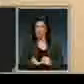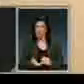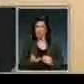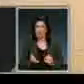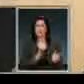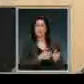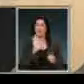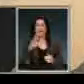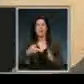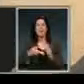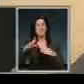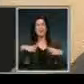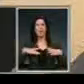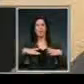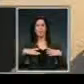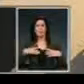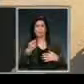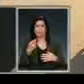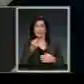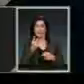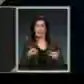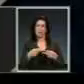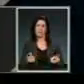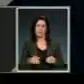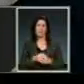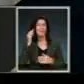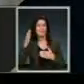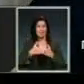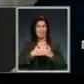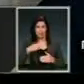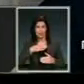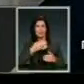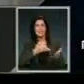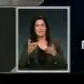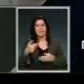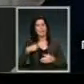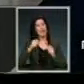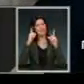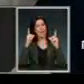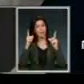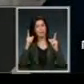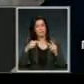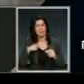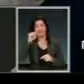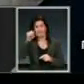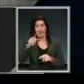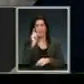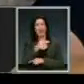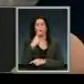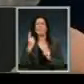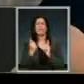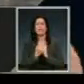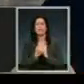הייתי בזמנו בבית מלון למשל, אשתי הזמין אותי בפתעה. אז מה זה מלון נגיש? יש לך אמבטיה, את מורה להתקלח על איזה כיסא